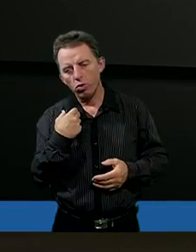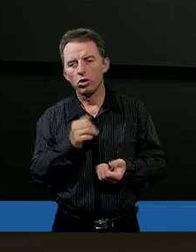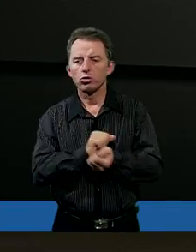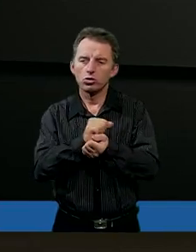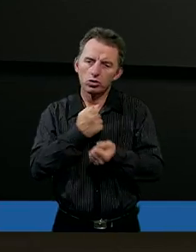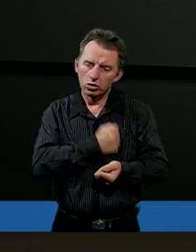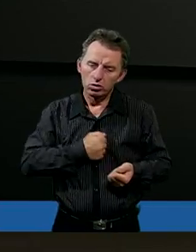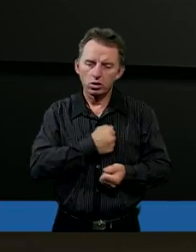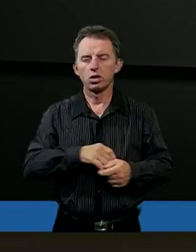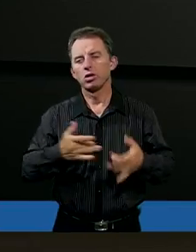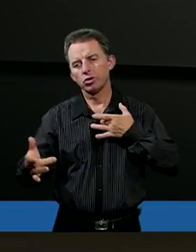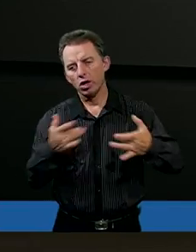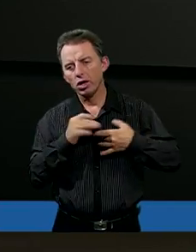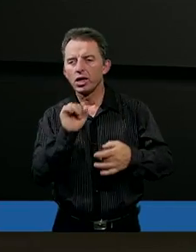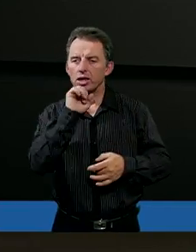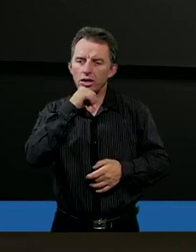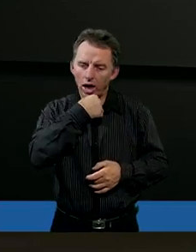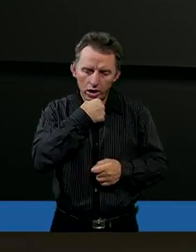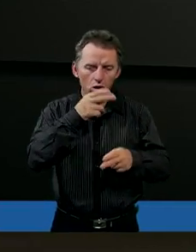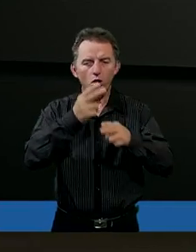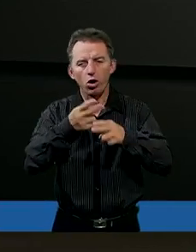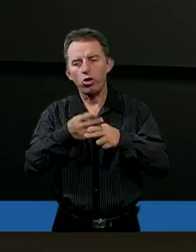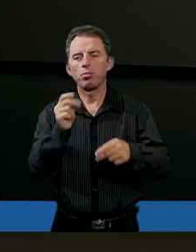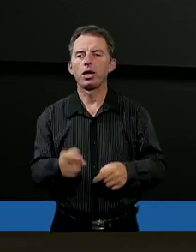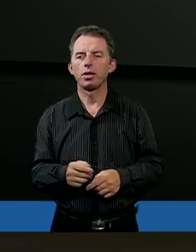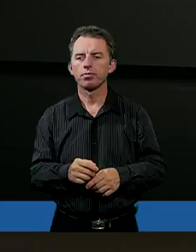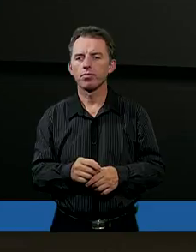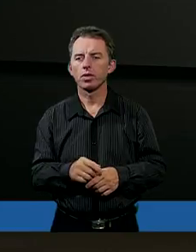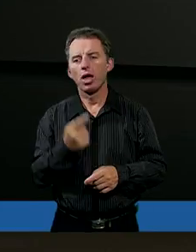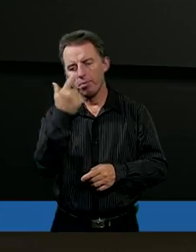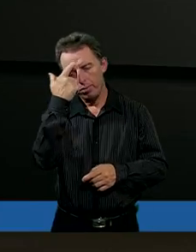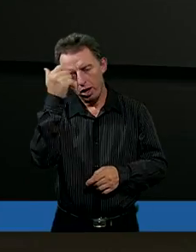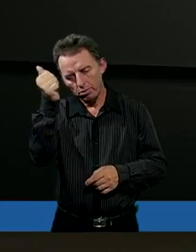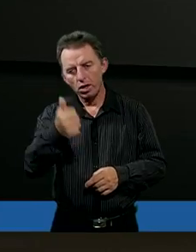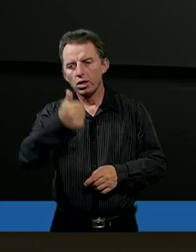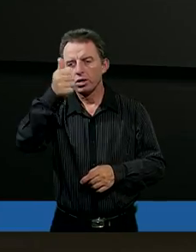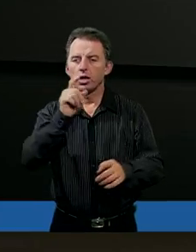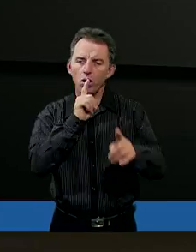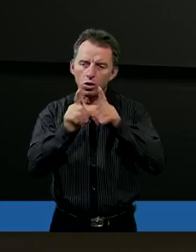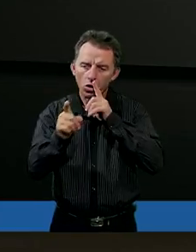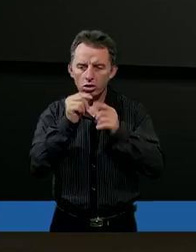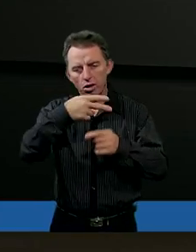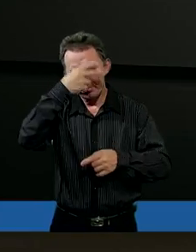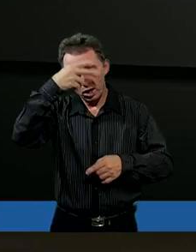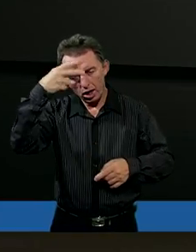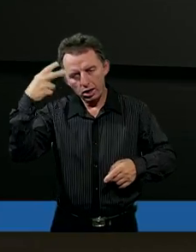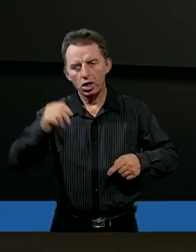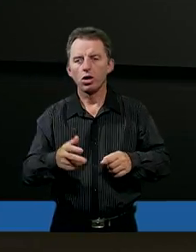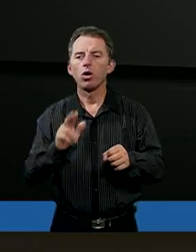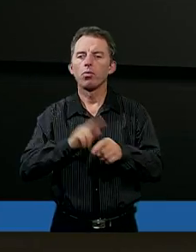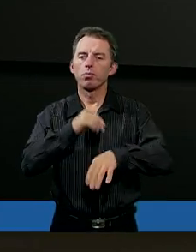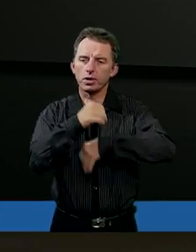skumulowane cierpienie, starość, choroby. I pamiętam jedną z rozmów